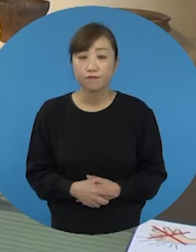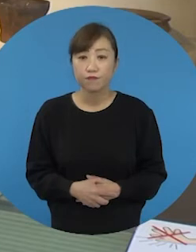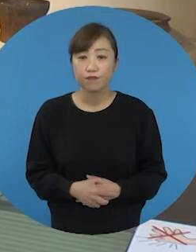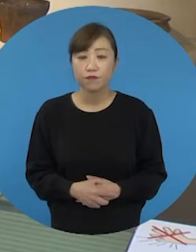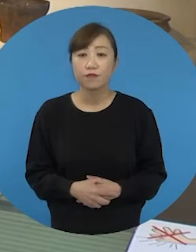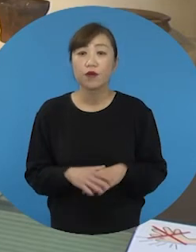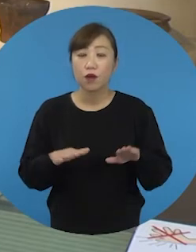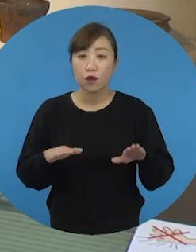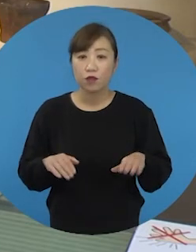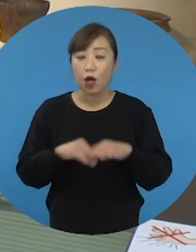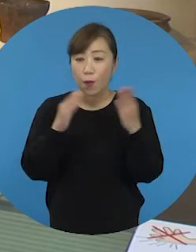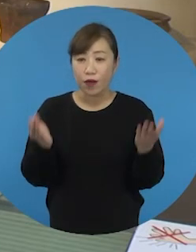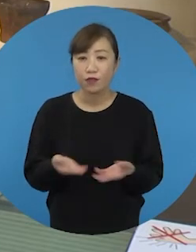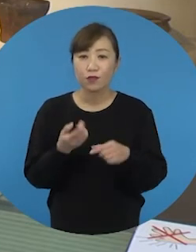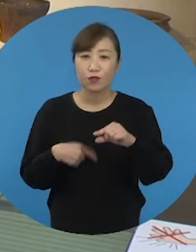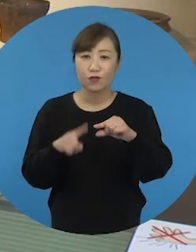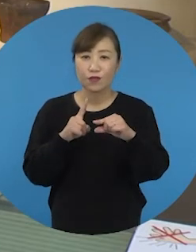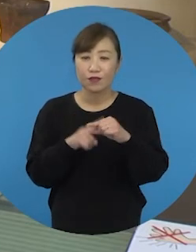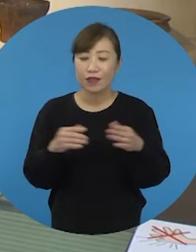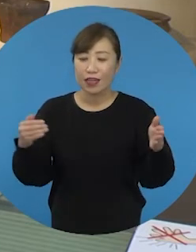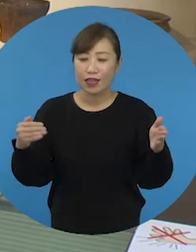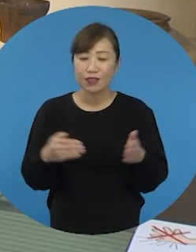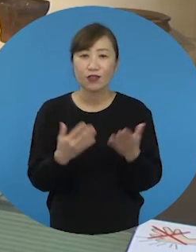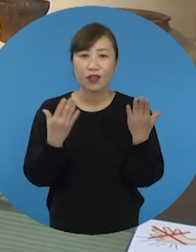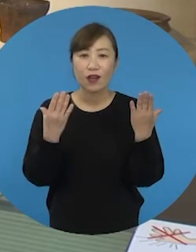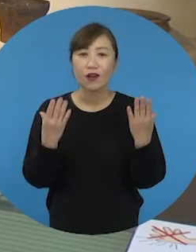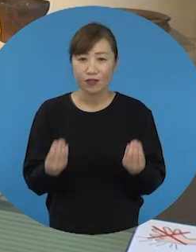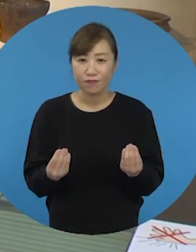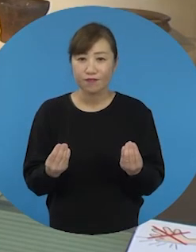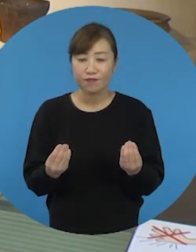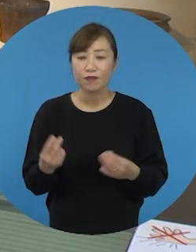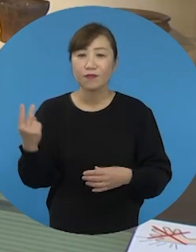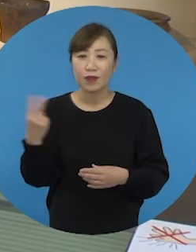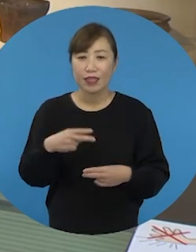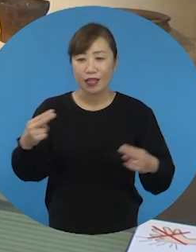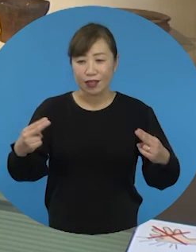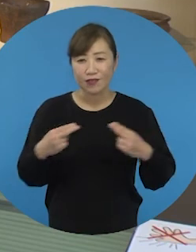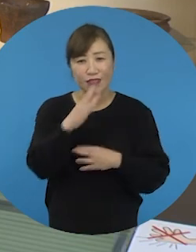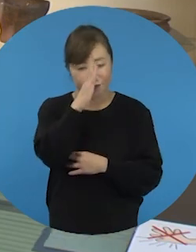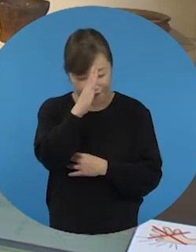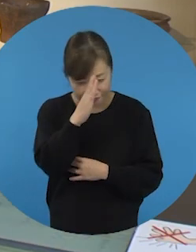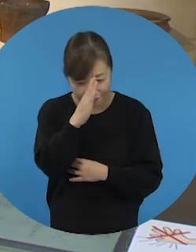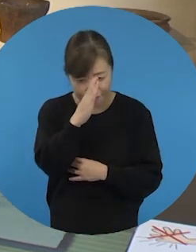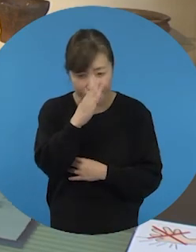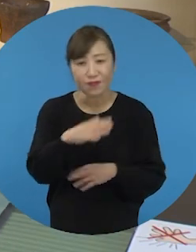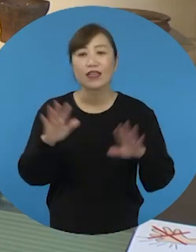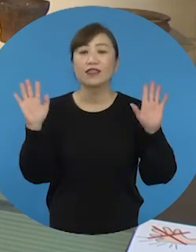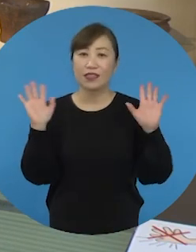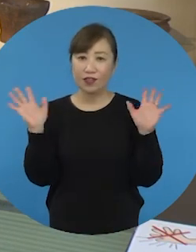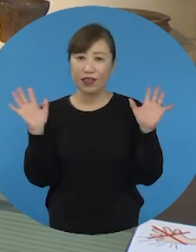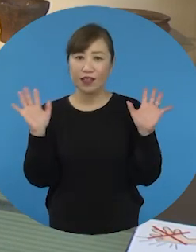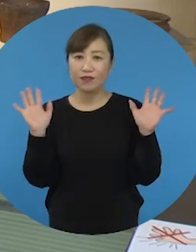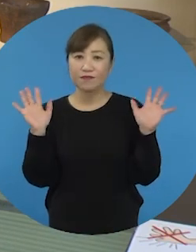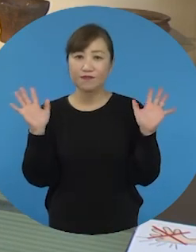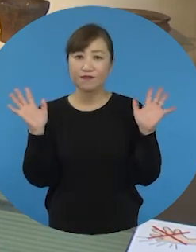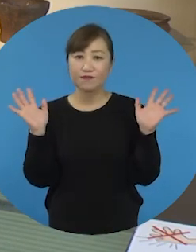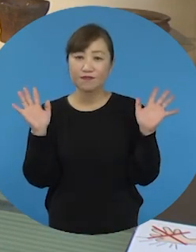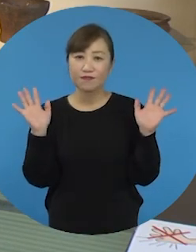今回のまるごと府中はこの辺で失礼させていただきます。次回もお楽しみに。さようなら。